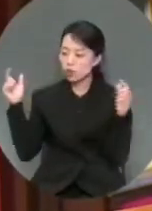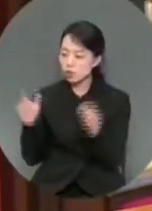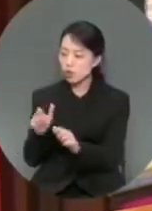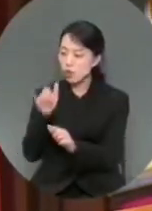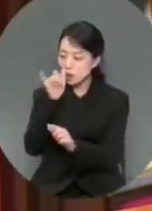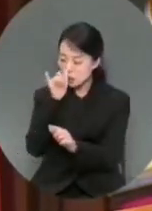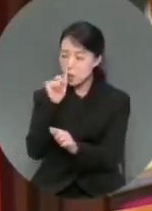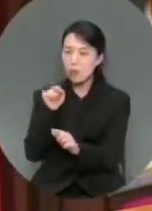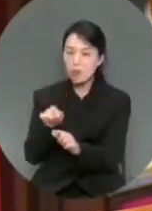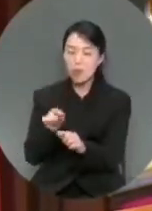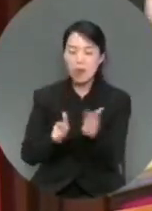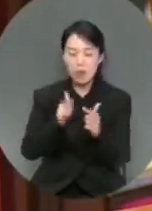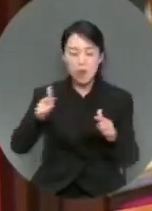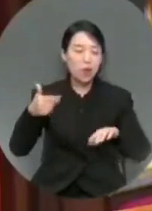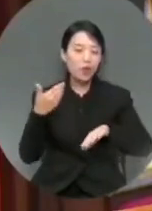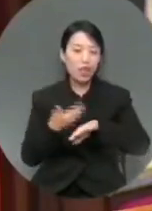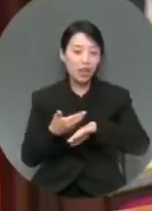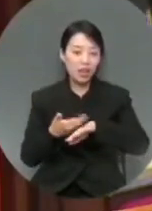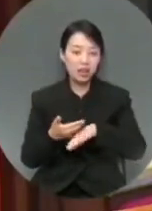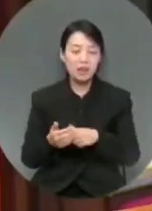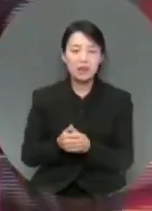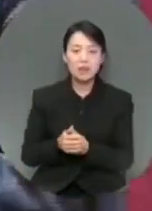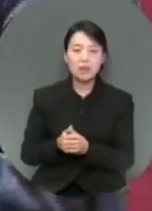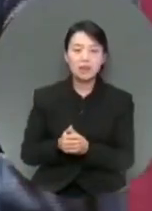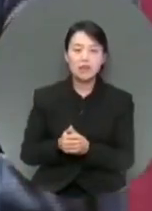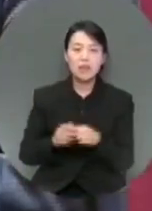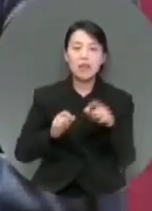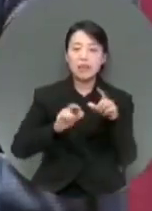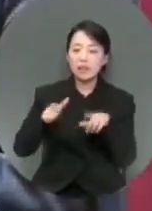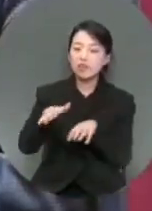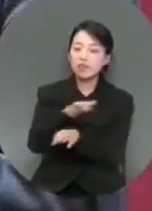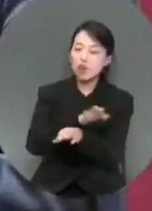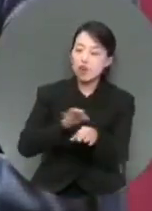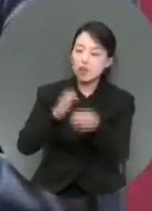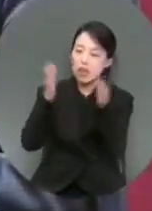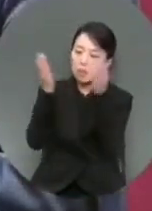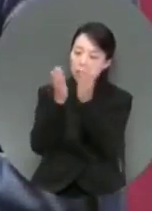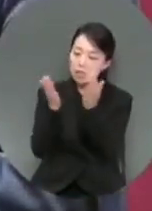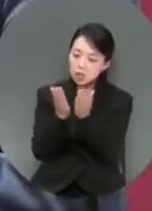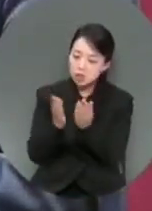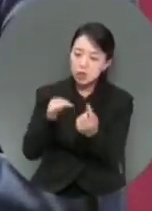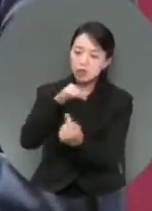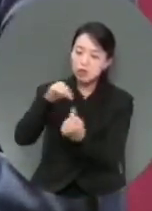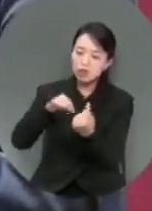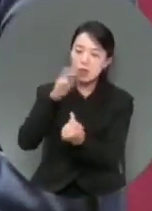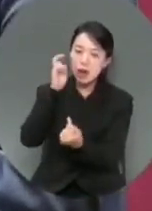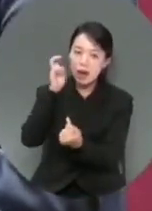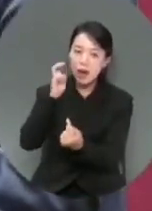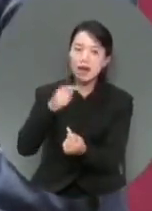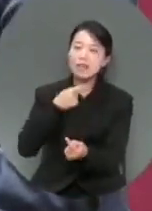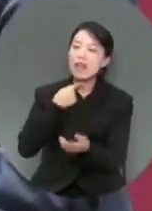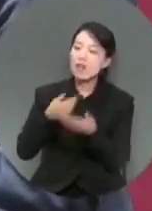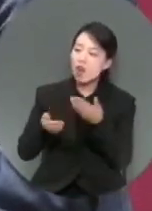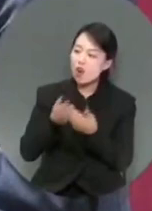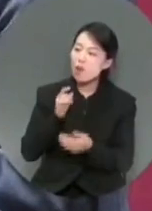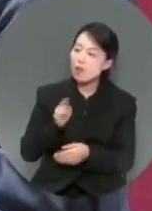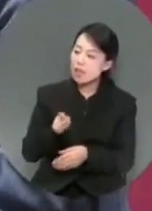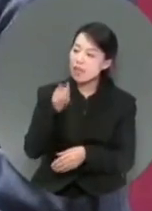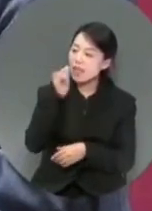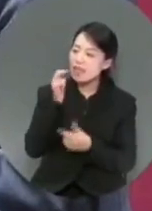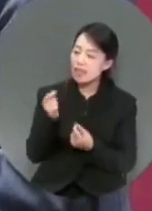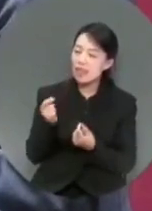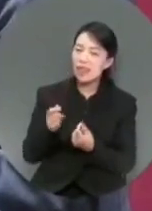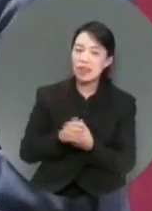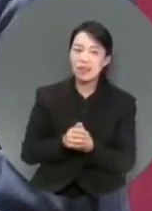있지 않겠습니까? 그죠? 대체적으로는 경기 상황을 보고 거기에 맞는 재정 운영을 하지요. 제 경험상으로는 그렇습니다. 예. 그렇지만